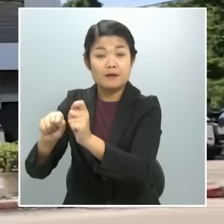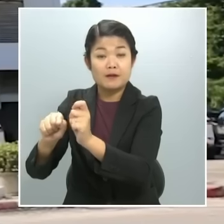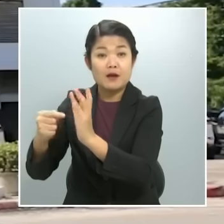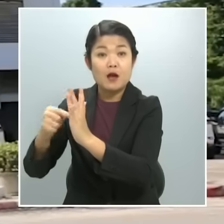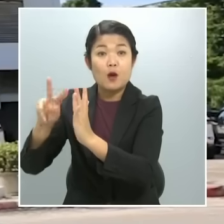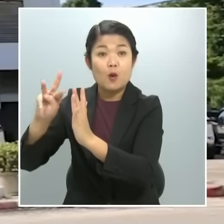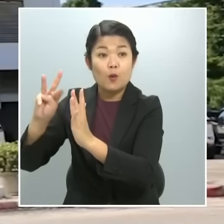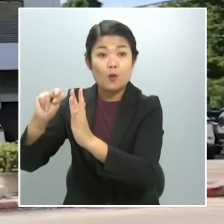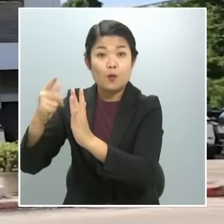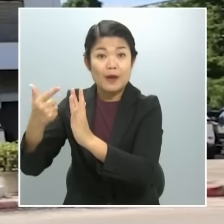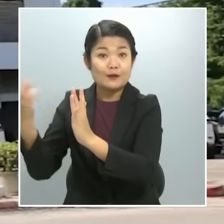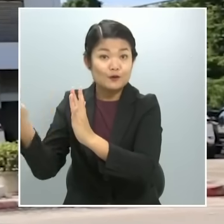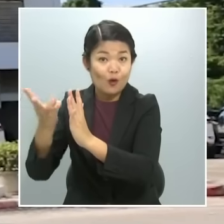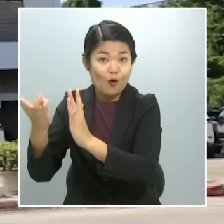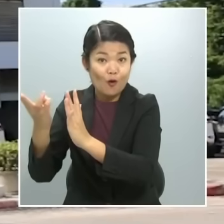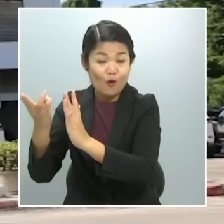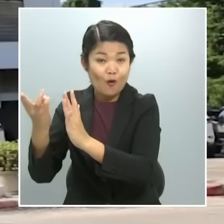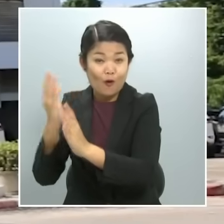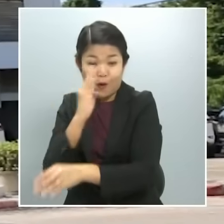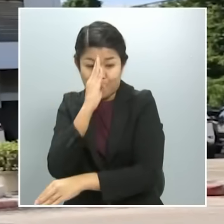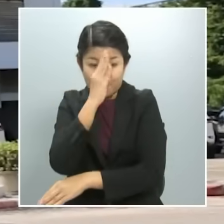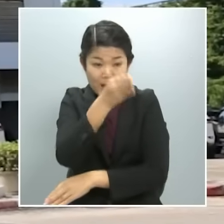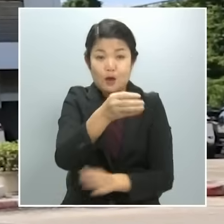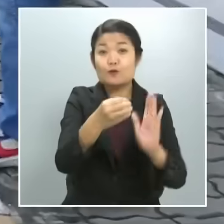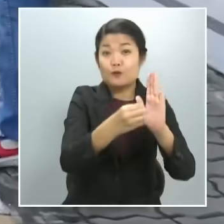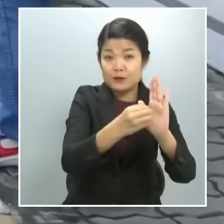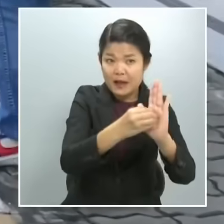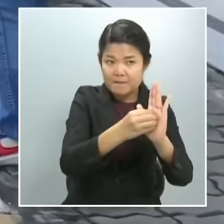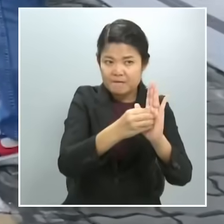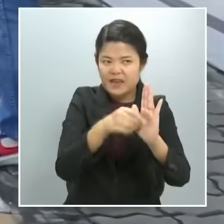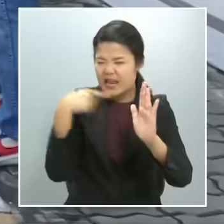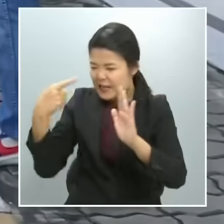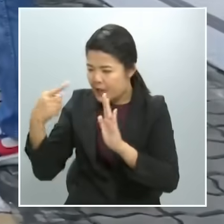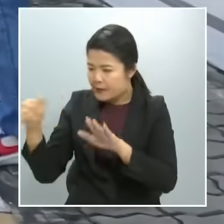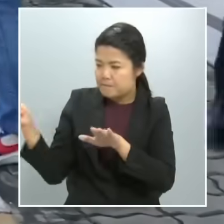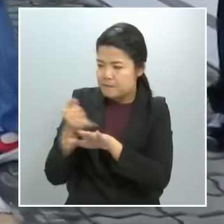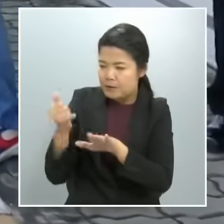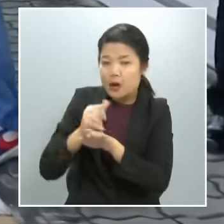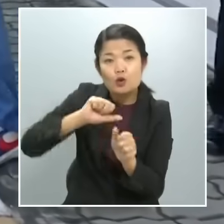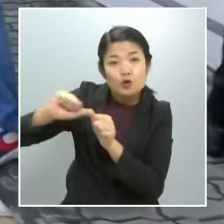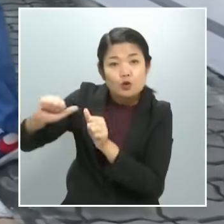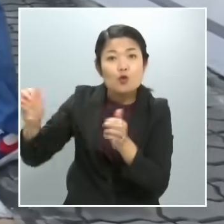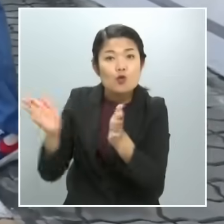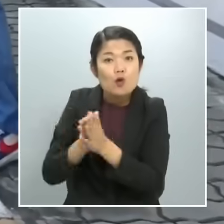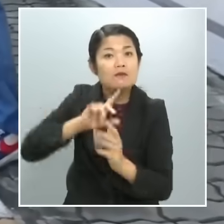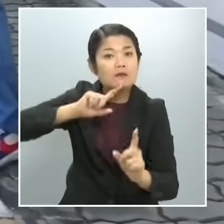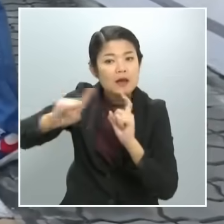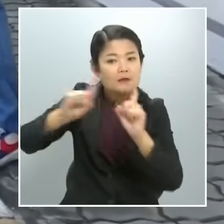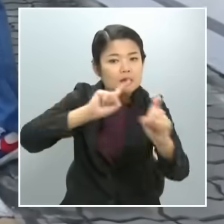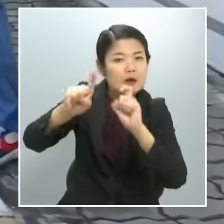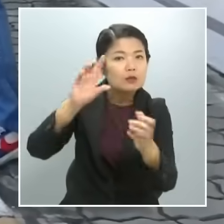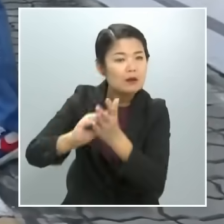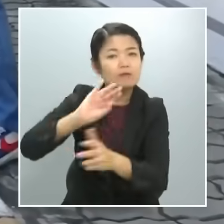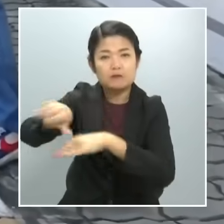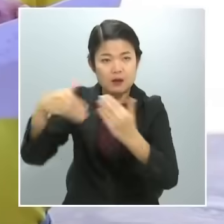ขอนแก่นนะฮะไปจนถึงเขตบางกอกใหญ่กรุงเทพฯจะมีการสอบปากคำผู้เกี่ยวข้องทั้งหมดรวมถึงผู้โดยสารที่อยู่บนรถตู้ดังกล่าวทั้งหมด